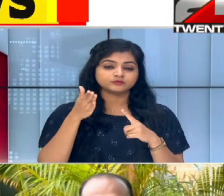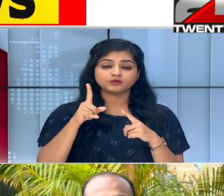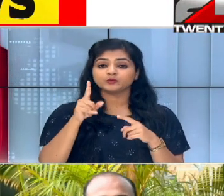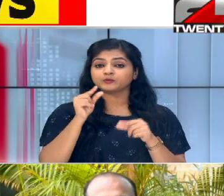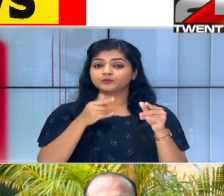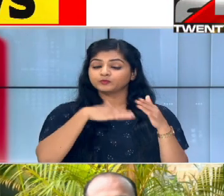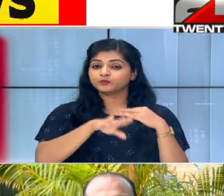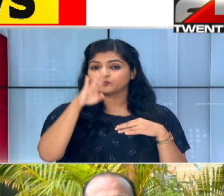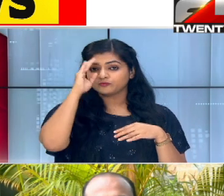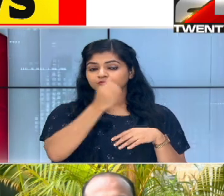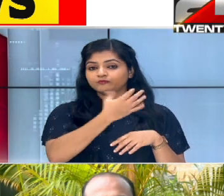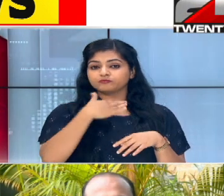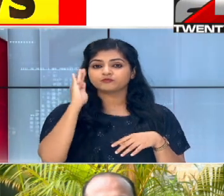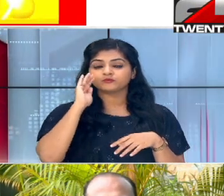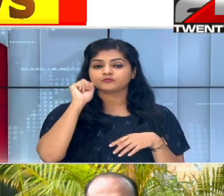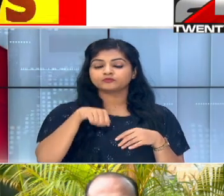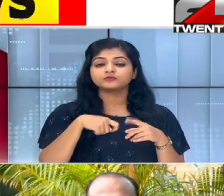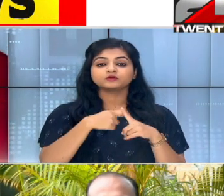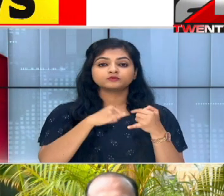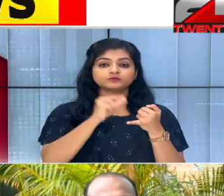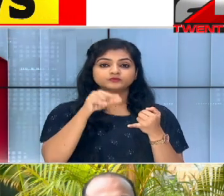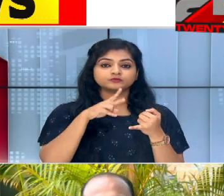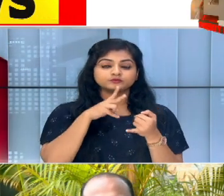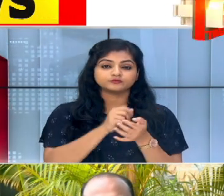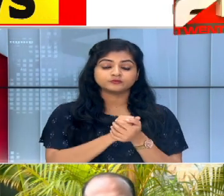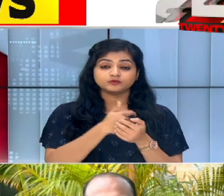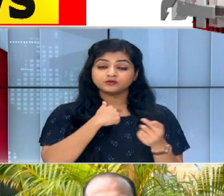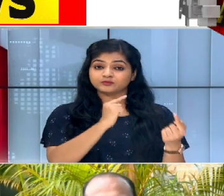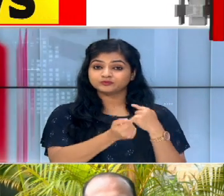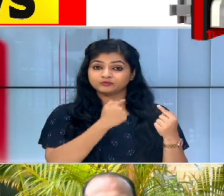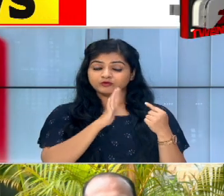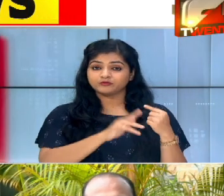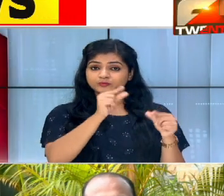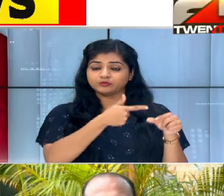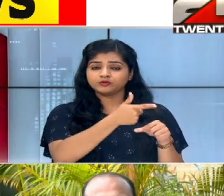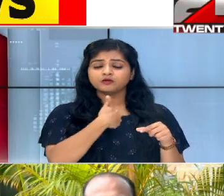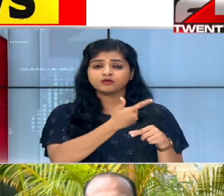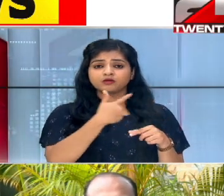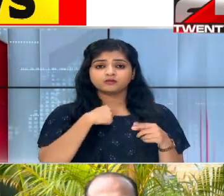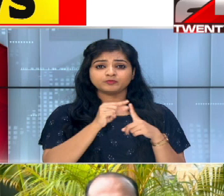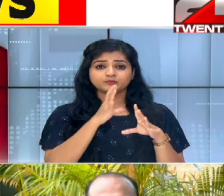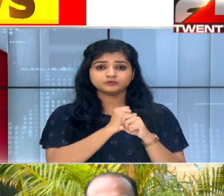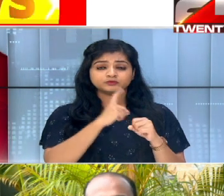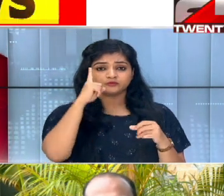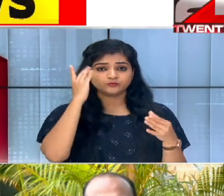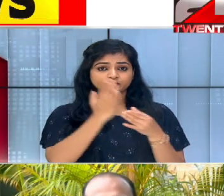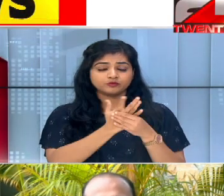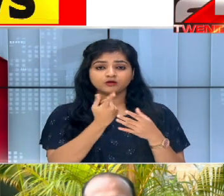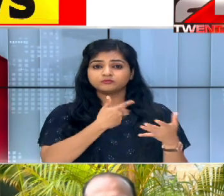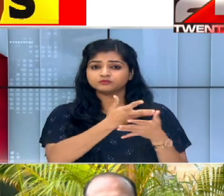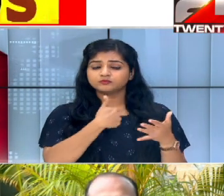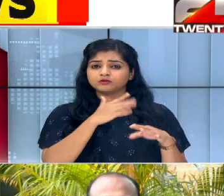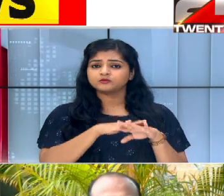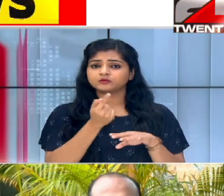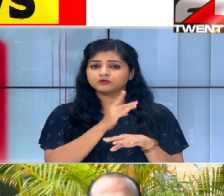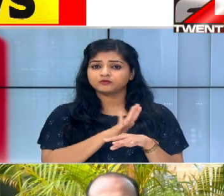സുധാകരൻ പറയുന്നത്. എന്ന് മാത്രമല്ല, തനിക്കെതിരായിട്ടുള്ള പരാതിക്കാർ, അവരുമായി തനിക്ക് ഒരു പ്രശ്നവുമില്ല, അവരുമായി നേരത്തെ ഏതെങ്കിലും തരത്തിലുള്ള ഇടപാടുകളോ ബന്ധമോ ഇല്ല. പിന്നെ എന്തിനിവർ തനിക്കെതിരെ